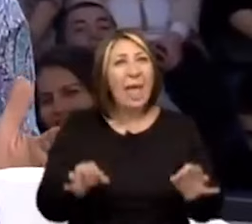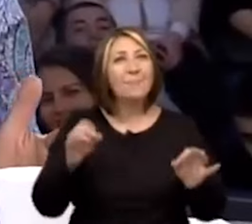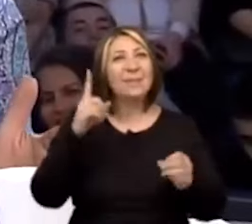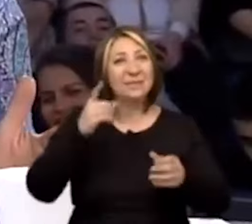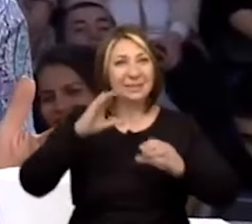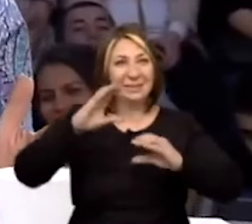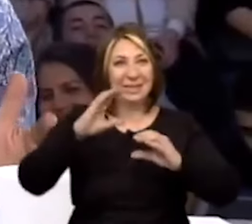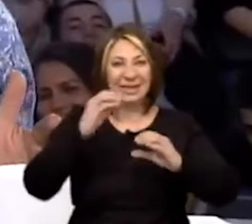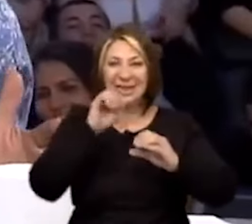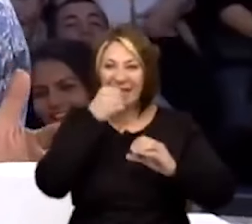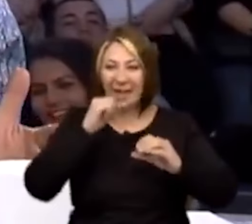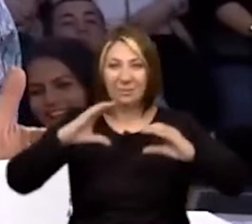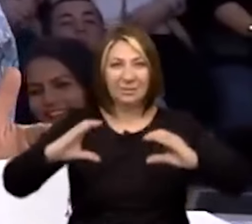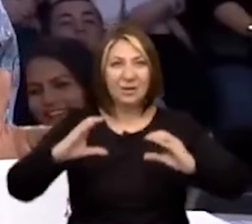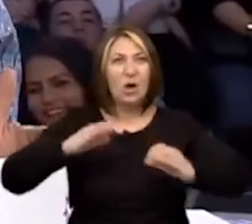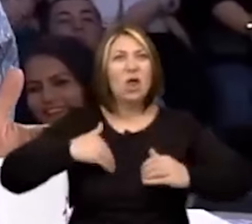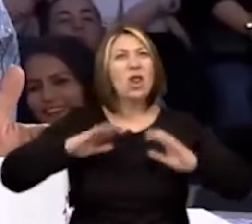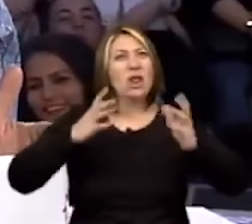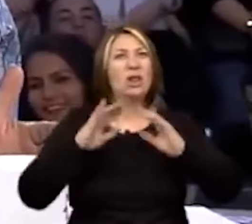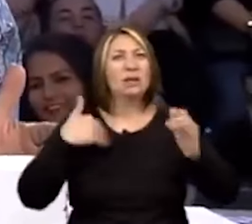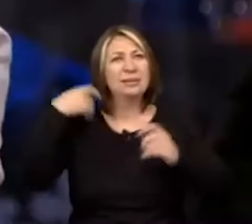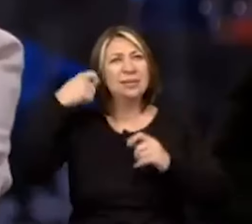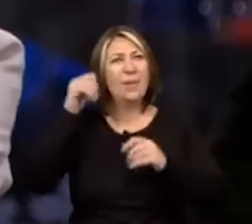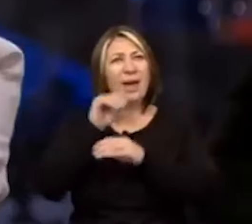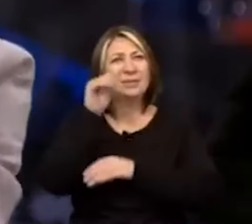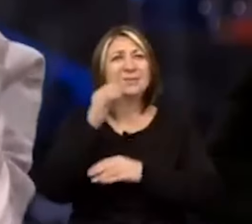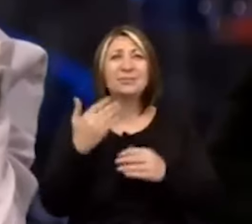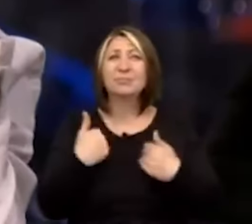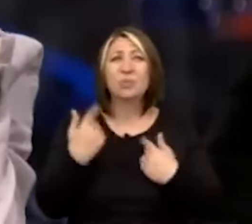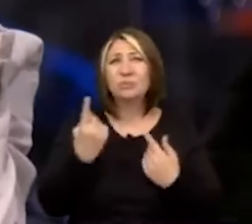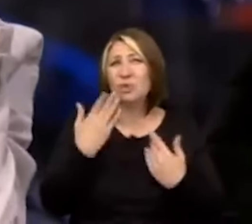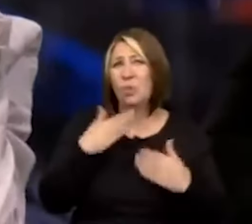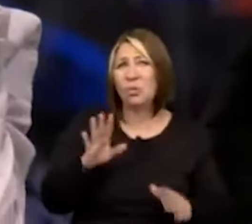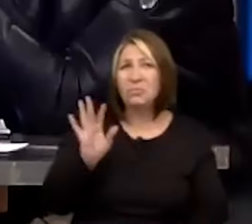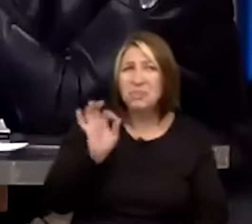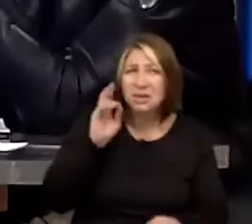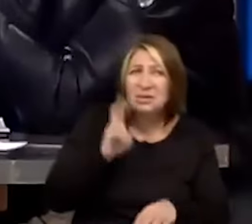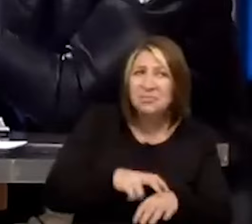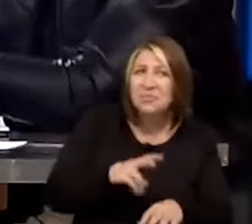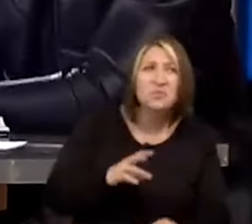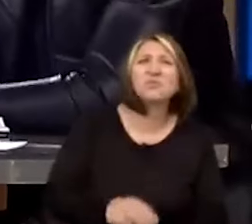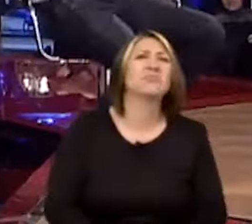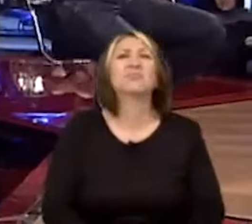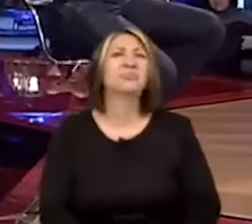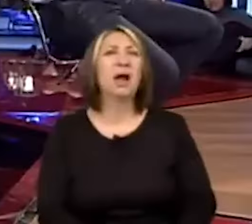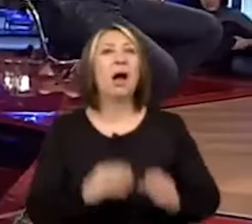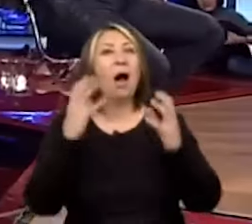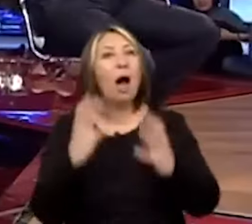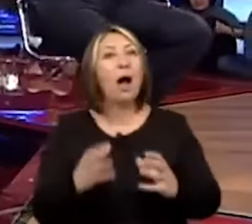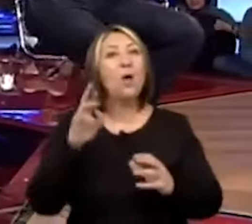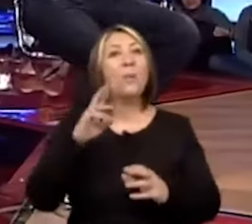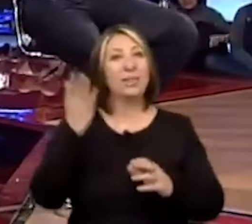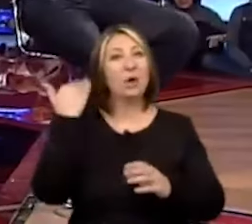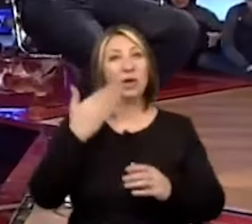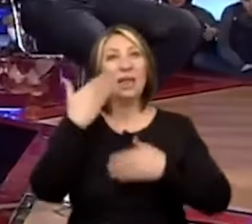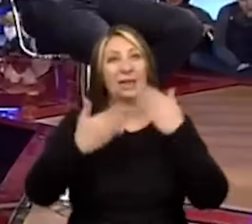bir takoz üzerinde oynadım. Bütün sinema hayatım takozda geçti. Ha belki öyle ama bizim öyle bir şey de olmadı değil mi? Ben hatırlamıyorum. Hatta ağır romanda daha önce